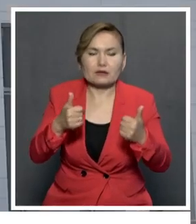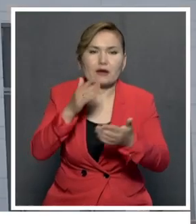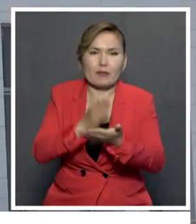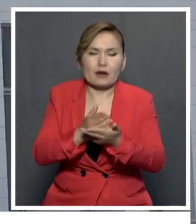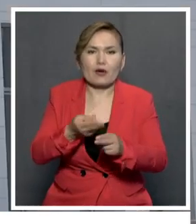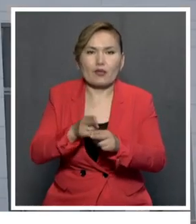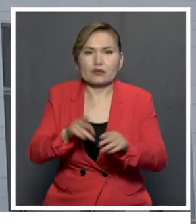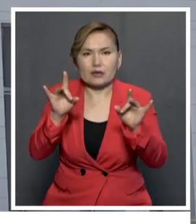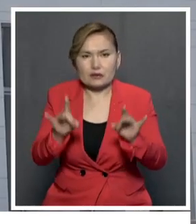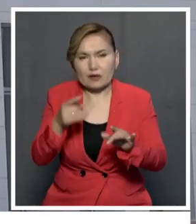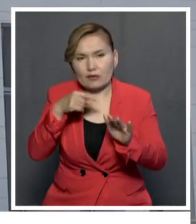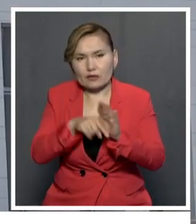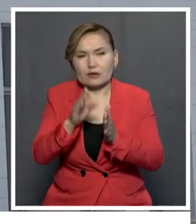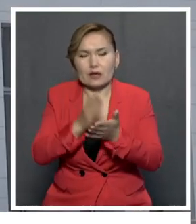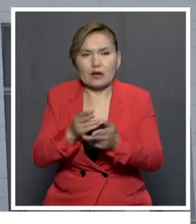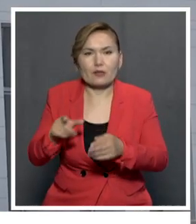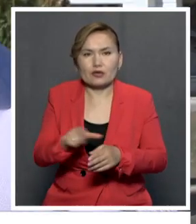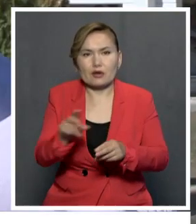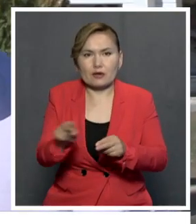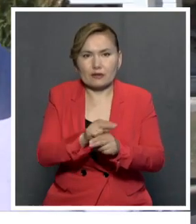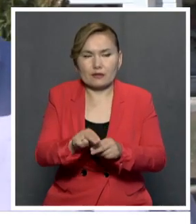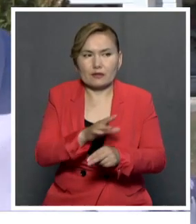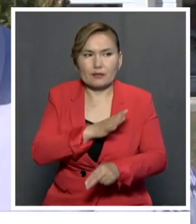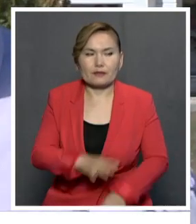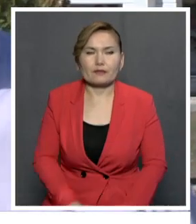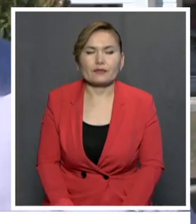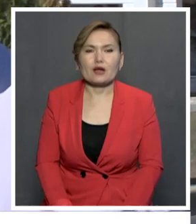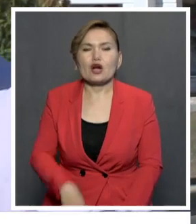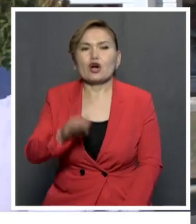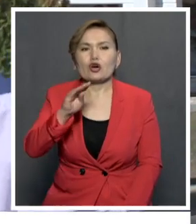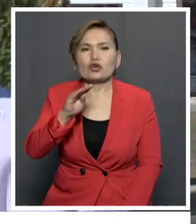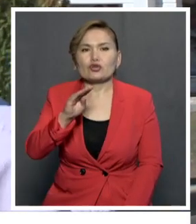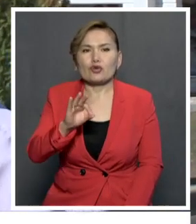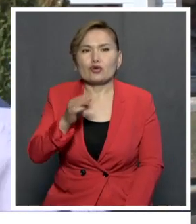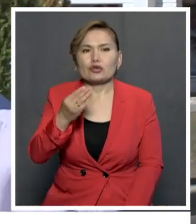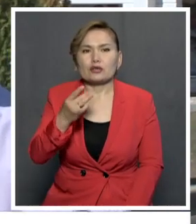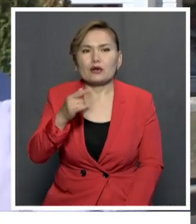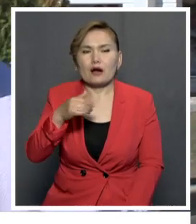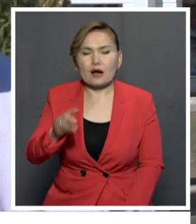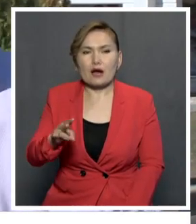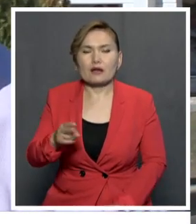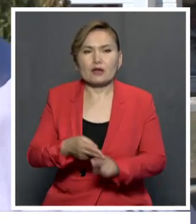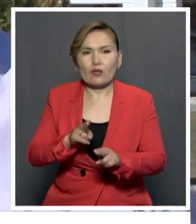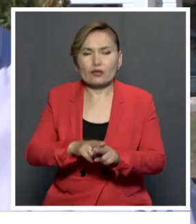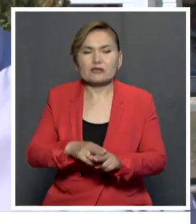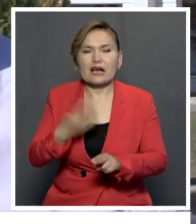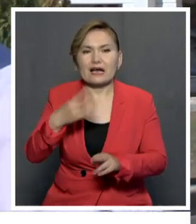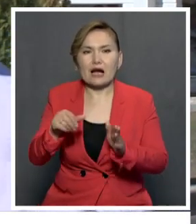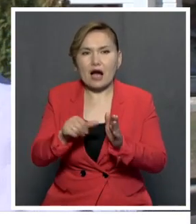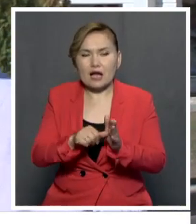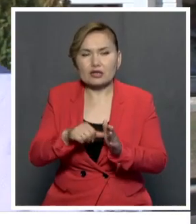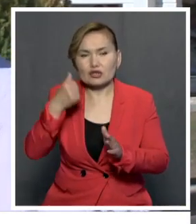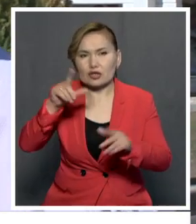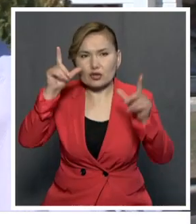жұмыс істейді. Кесенеге баратын жол жаңадан салынған. Мысалы Жошығанның 1946 жылы түсірген суреті бар. Ол суретті